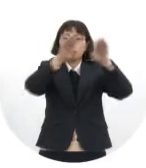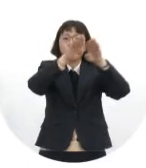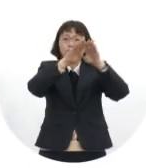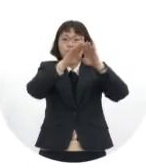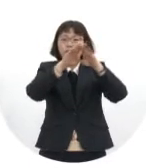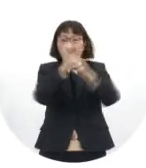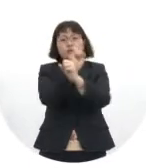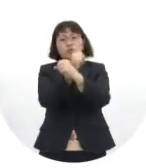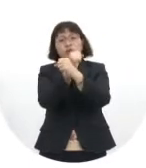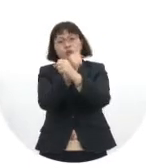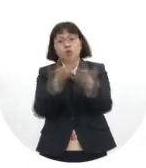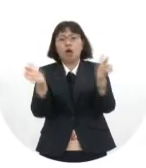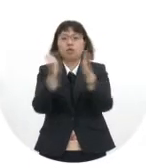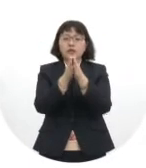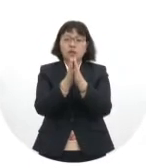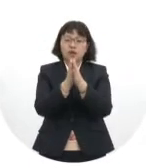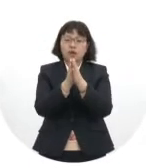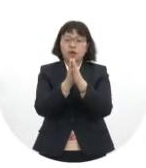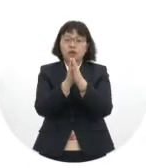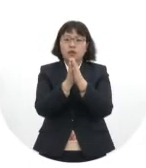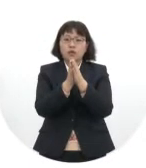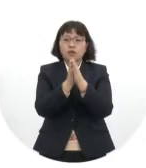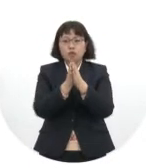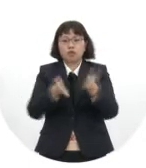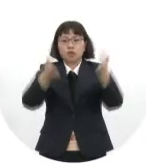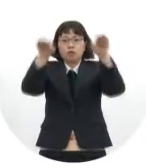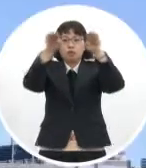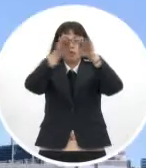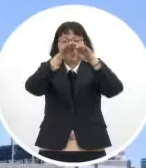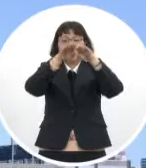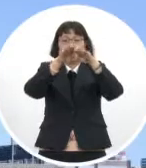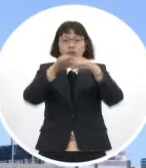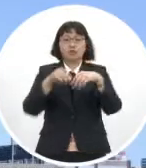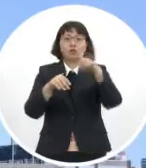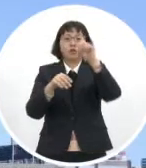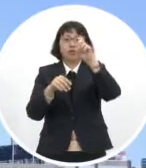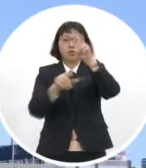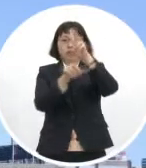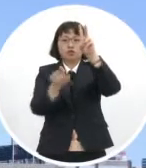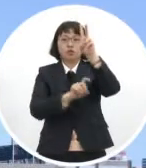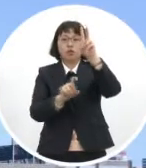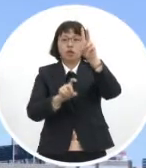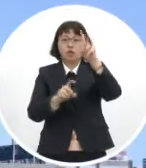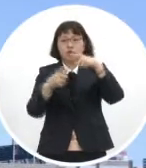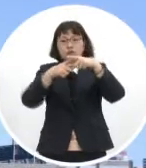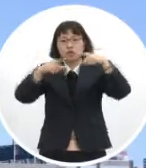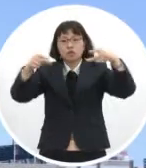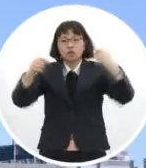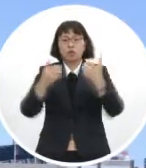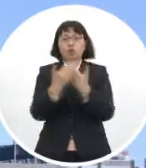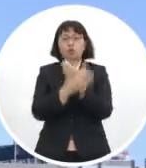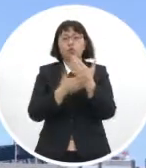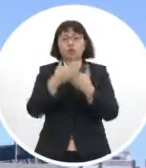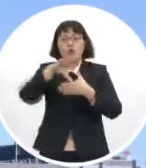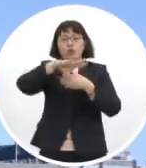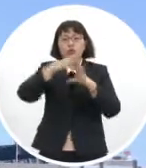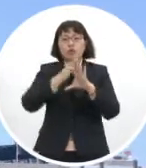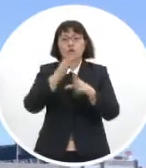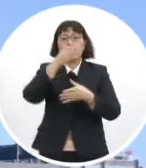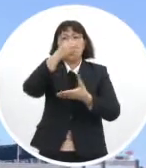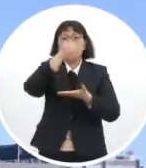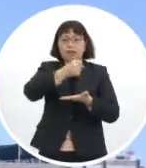守の意匠を融合させたその庁舎が12月10日国の重要文化財に指定され